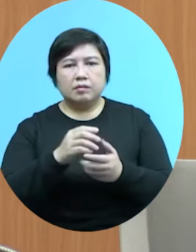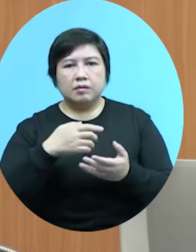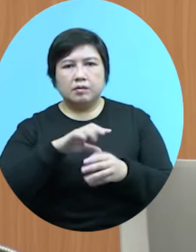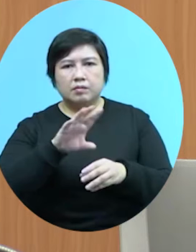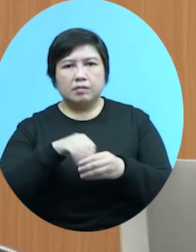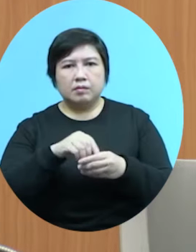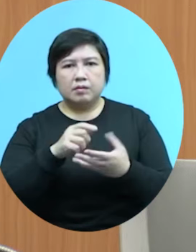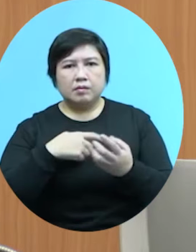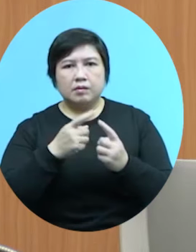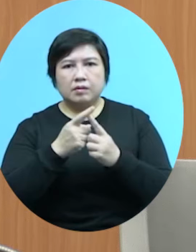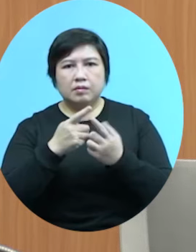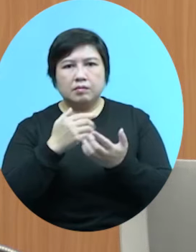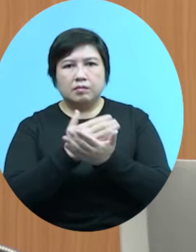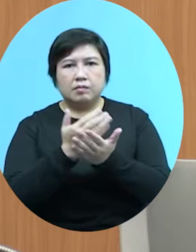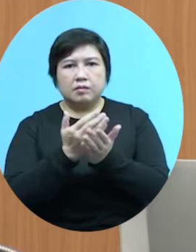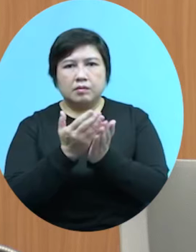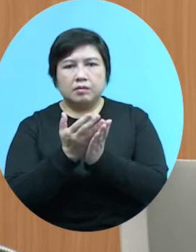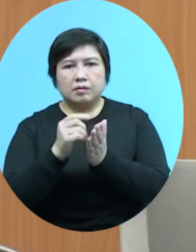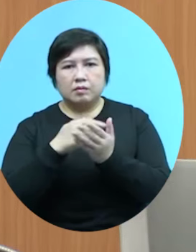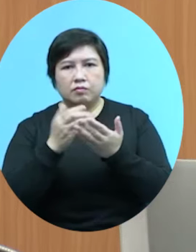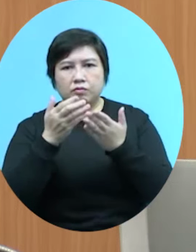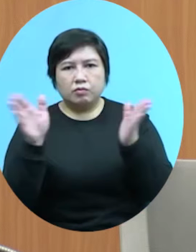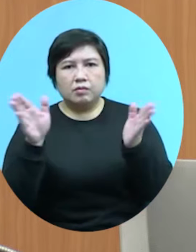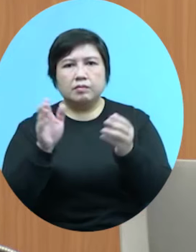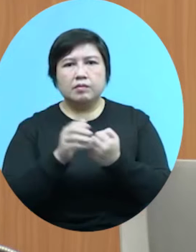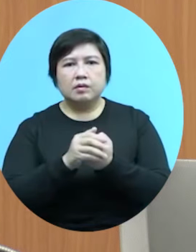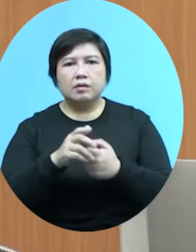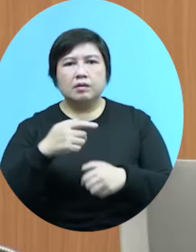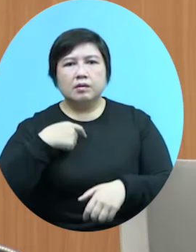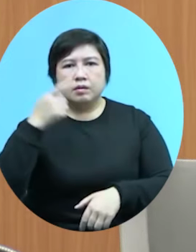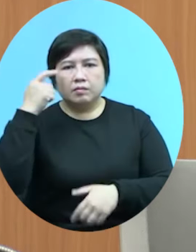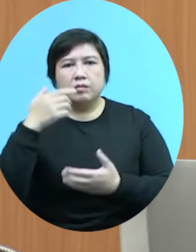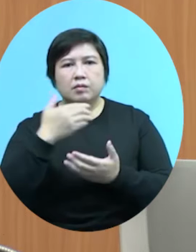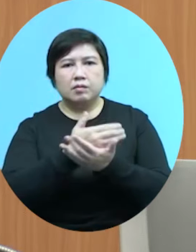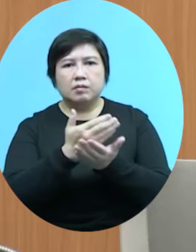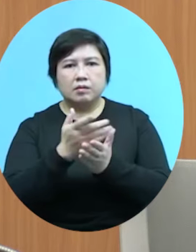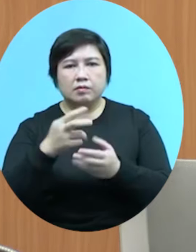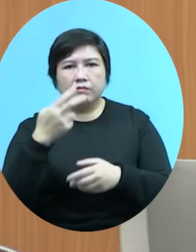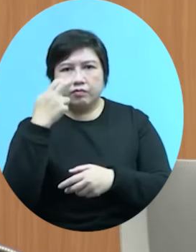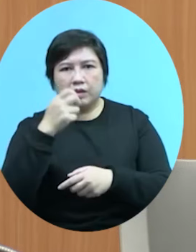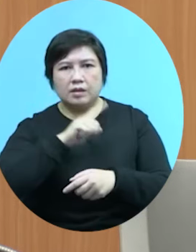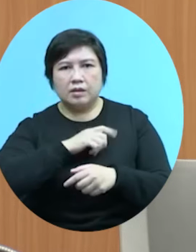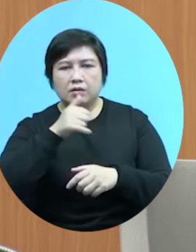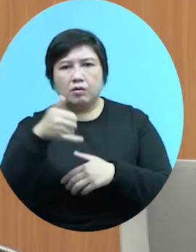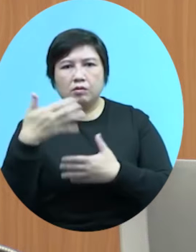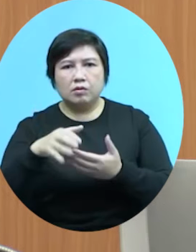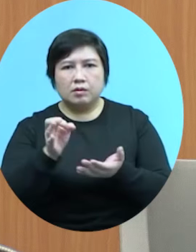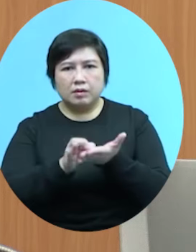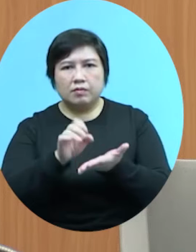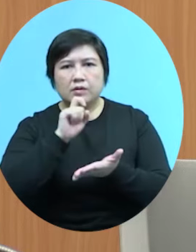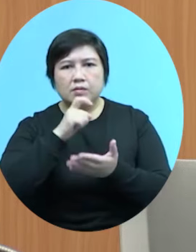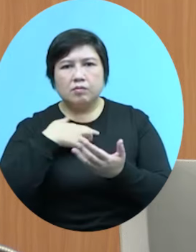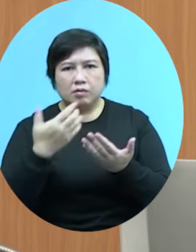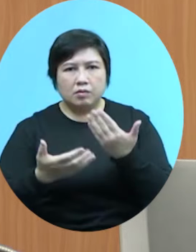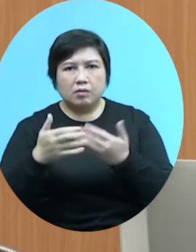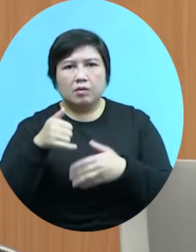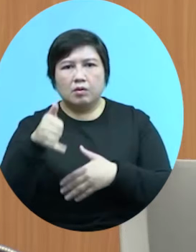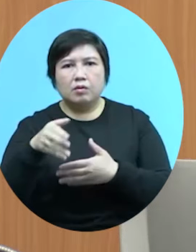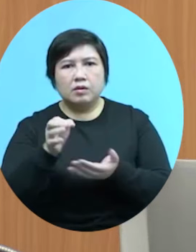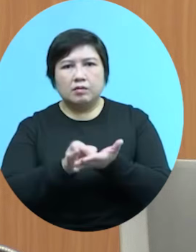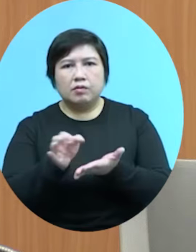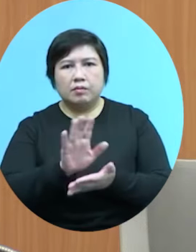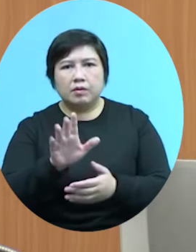士還有層面都非常講那希望大家如果發現自己曾經去過這些地方或者甚至不是去過這些